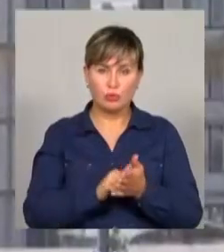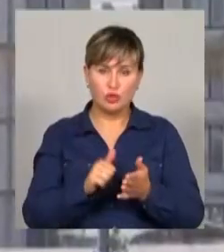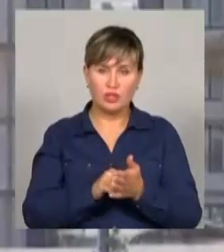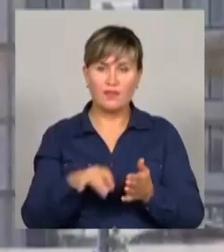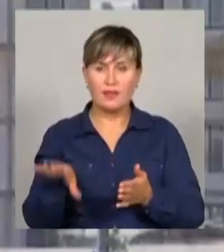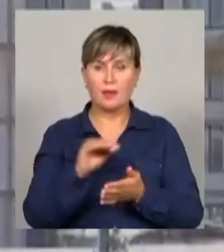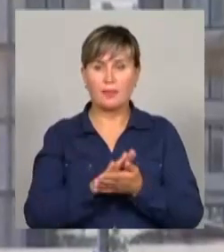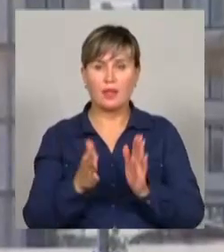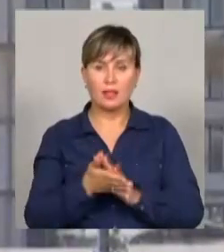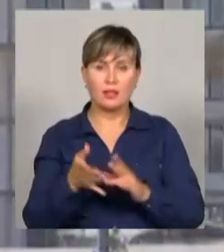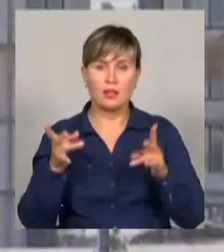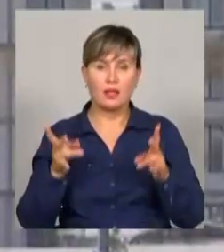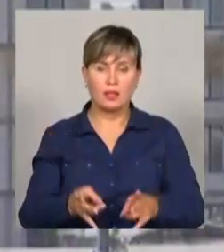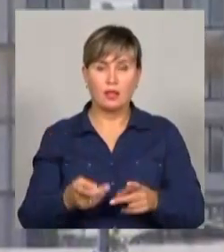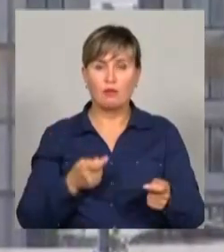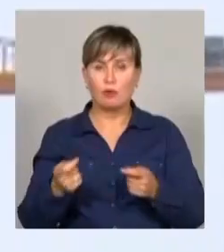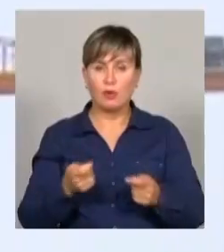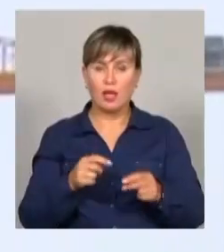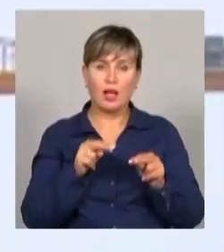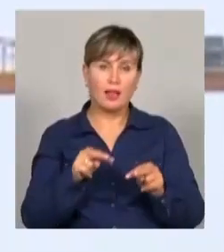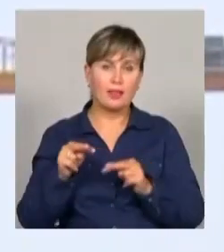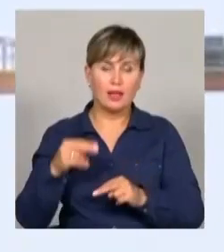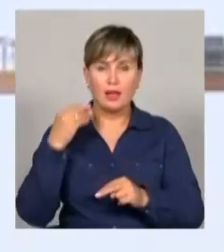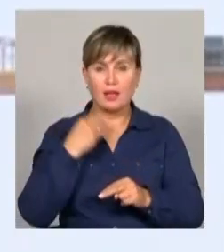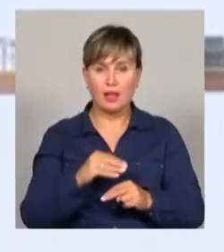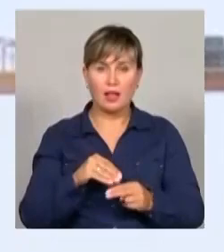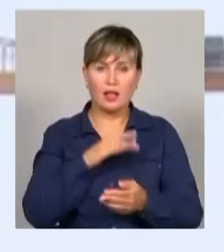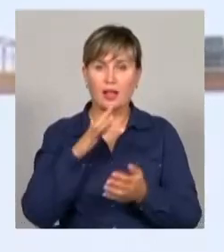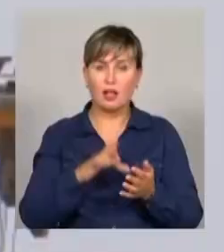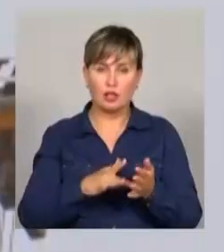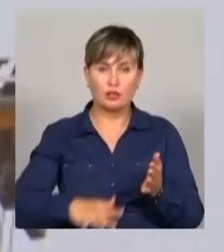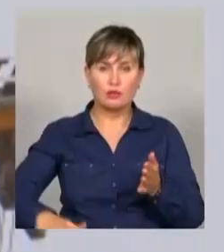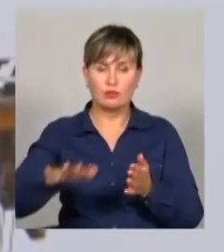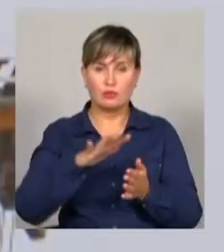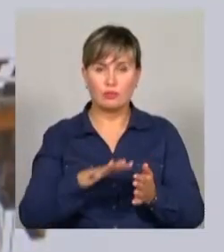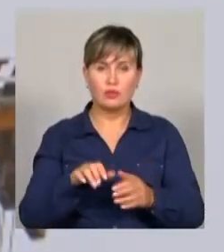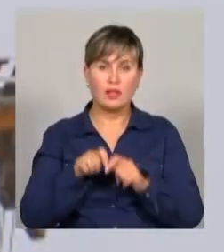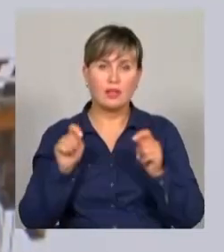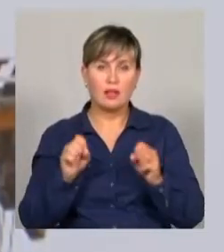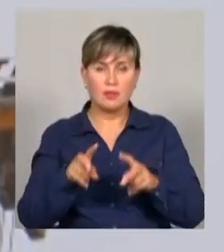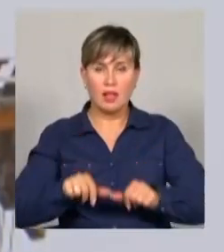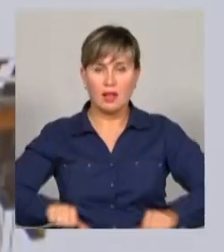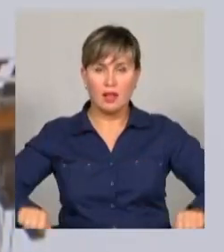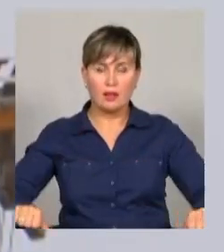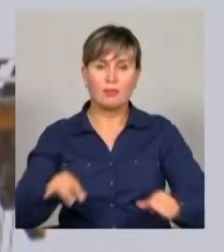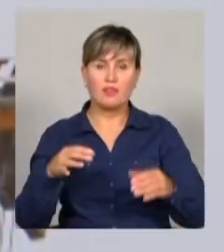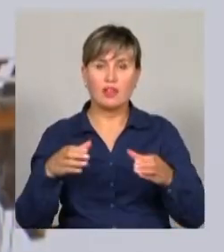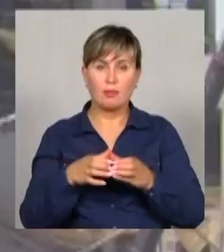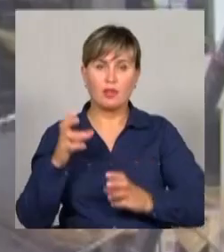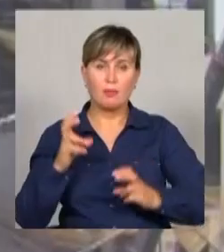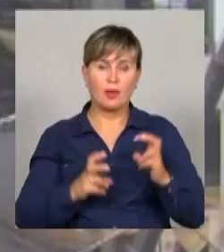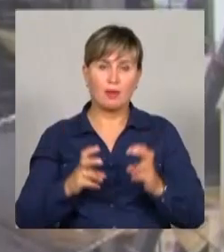все обстоятельства трагедии, в Управлении контроля и качества городской среды создали специальную комиссию. Между тем, в Комитете